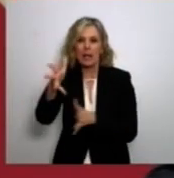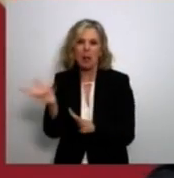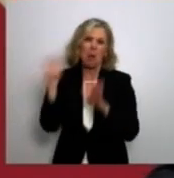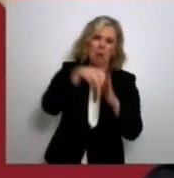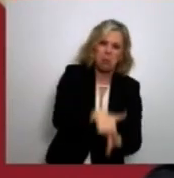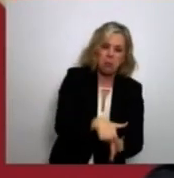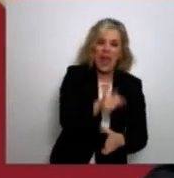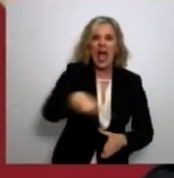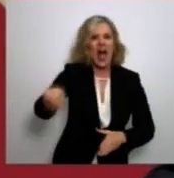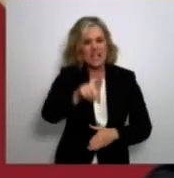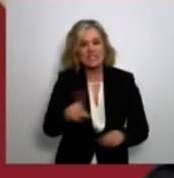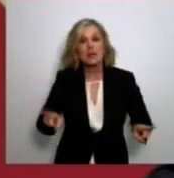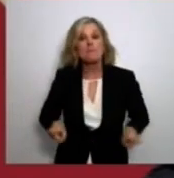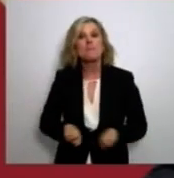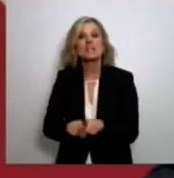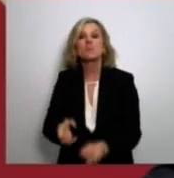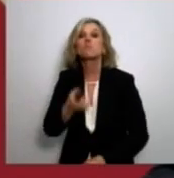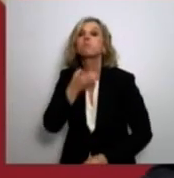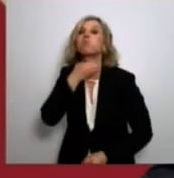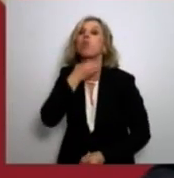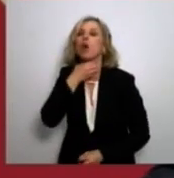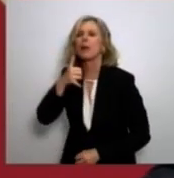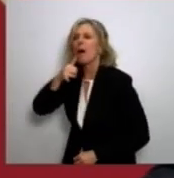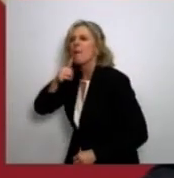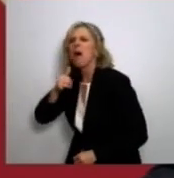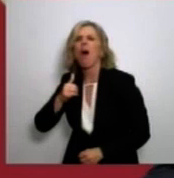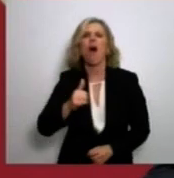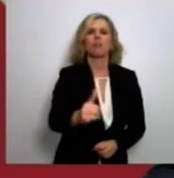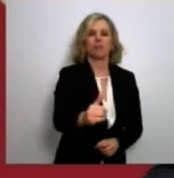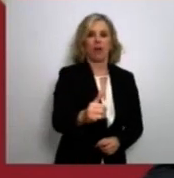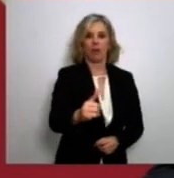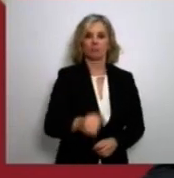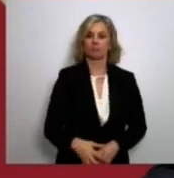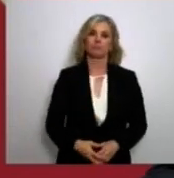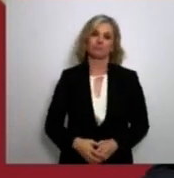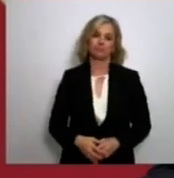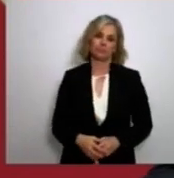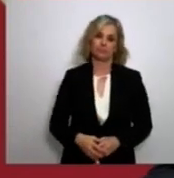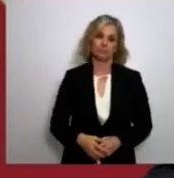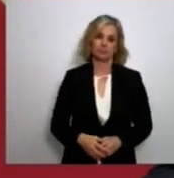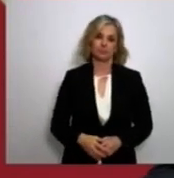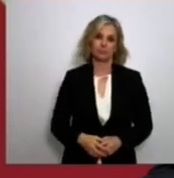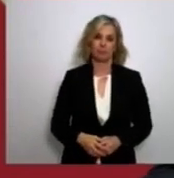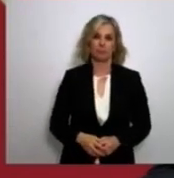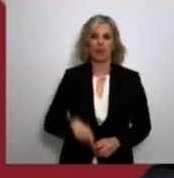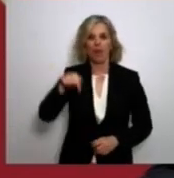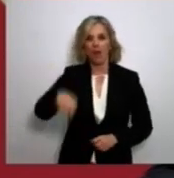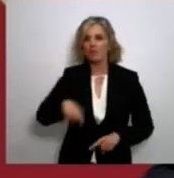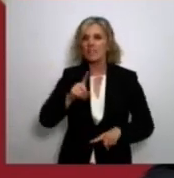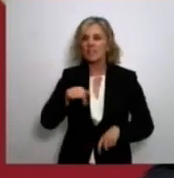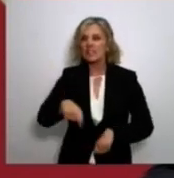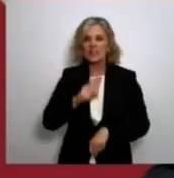συνένοχους, σε μια προδοσία η οποία είναι διαρκείας. Μια χώρα η οποία τελεί σε μια τέτοιου είδους